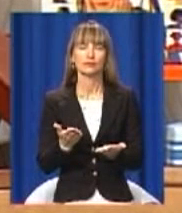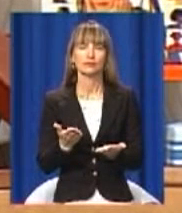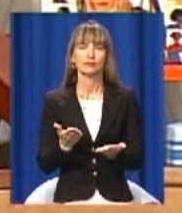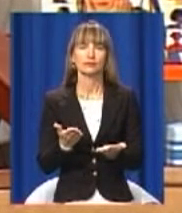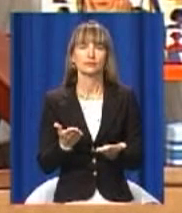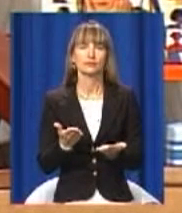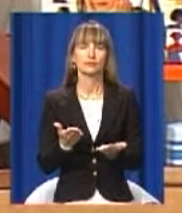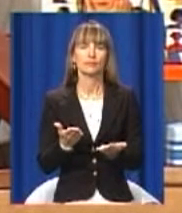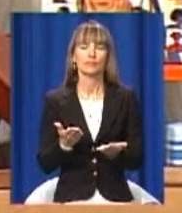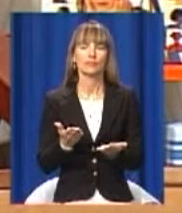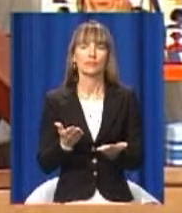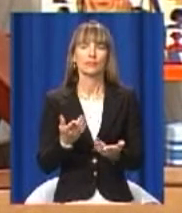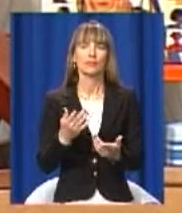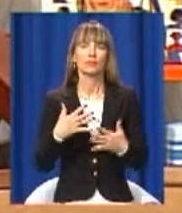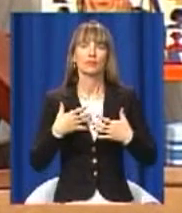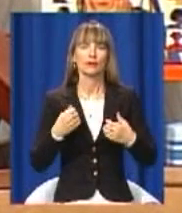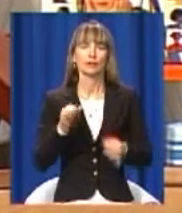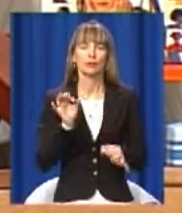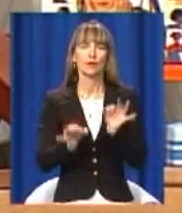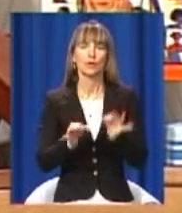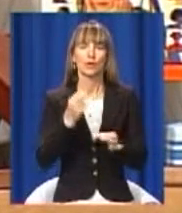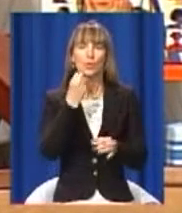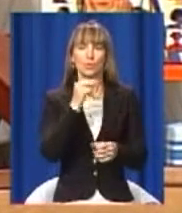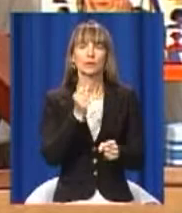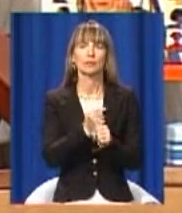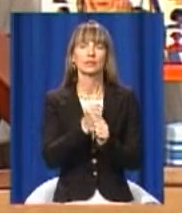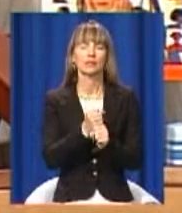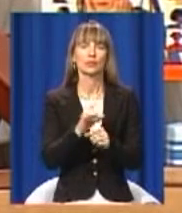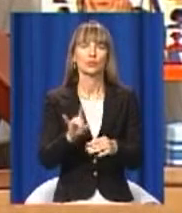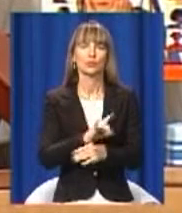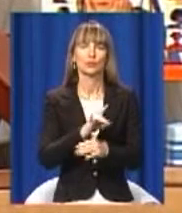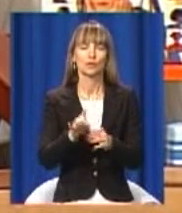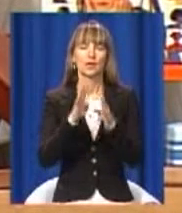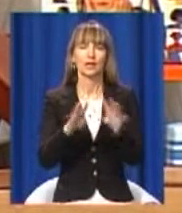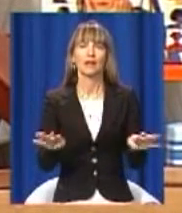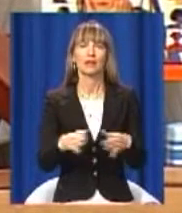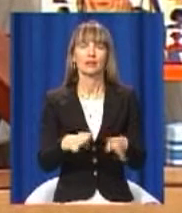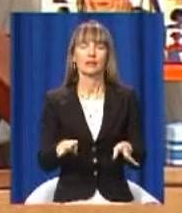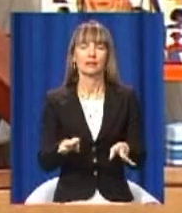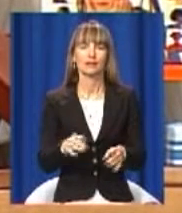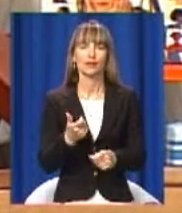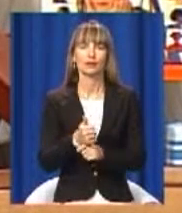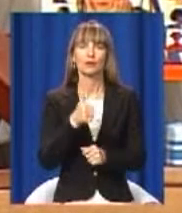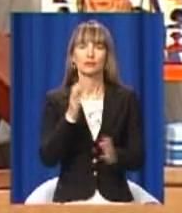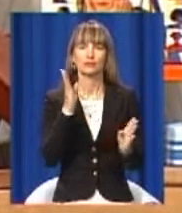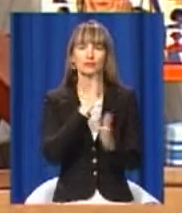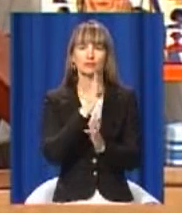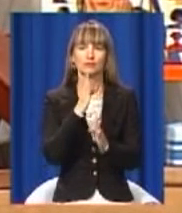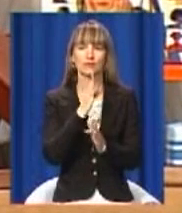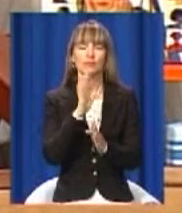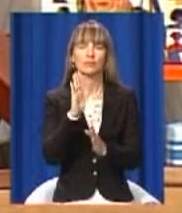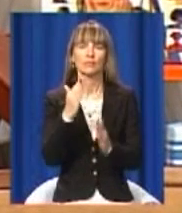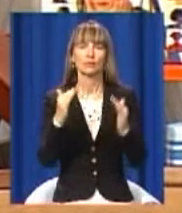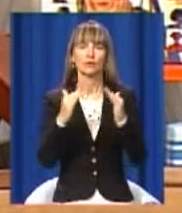за здоров'я природи, то тоді краще встановлювати штучні ялинки. Але дуже гарна атмосфера у